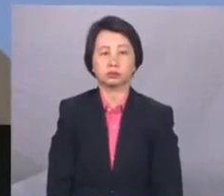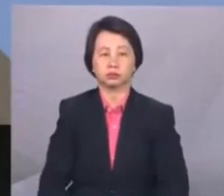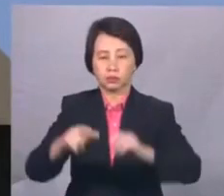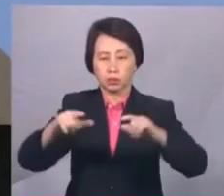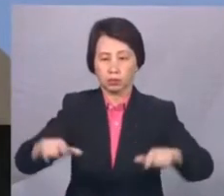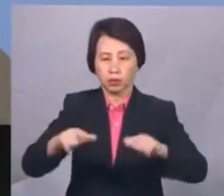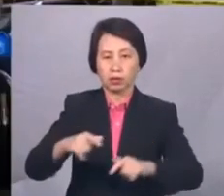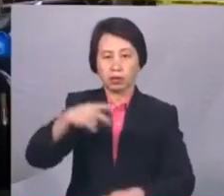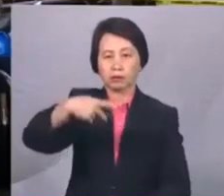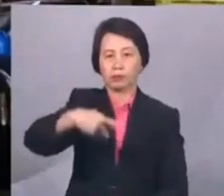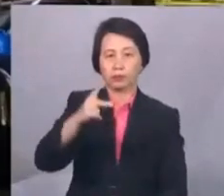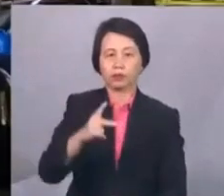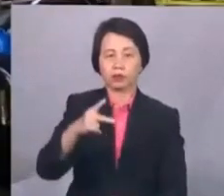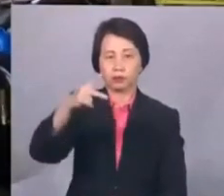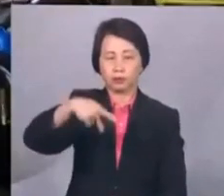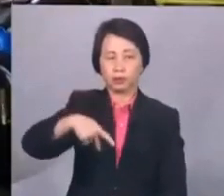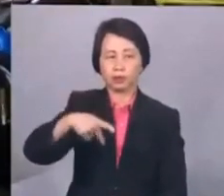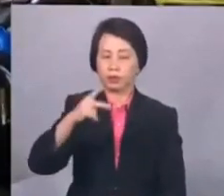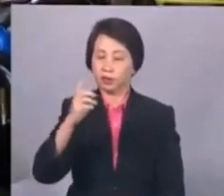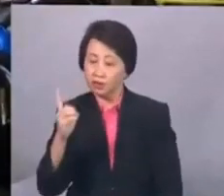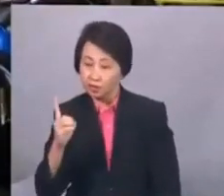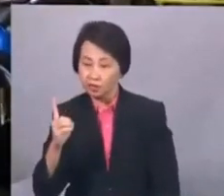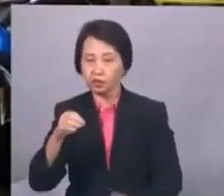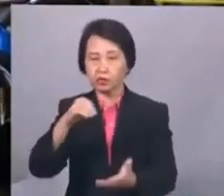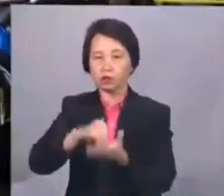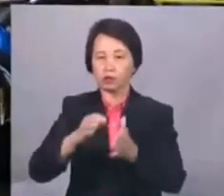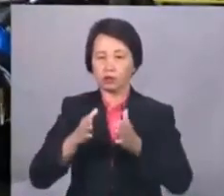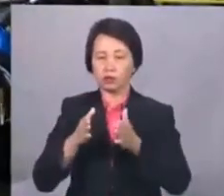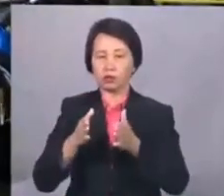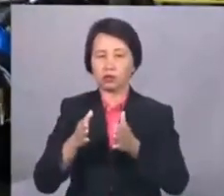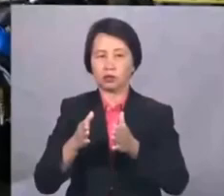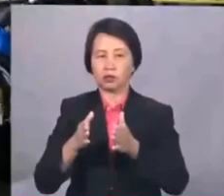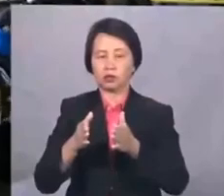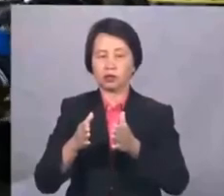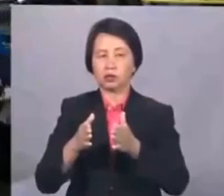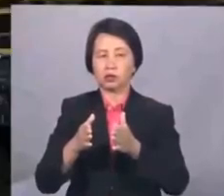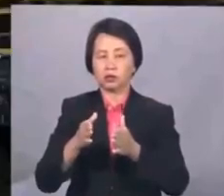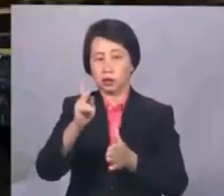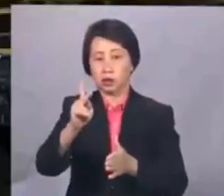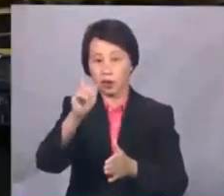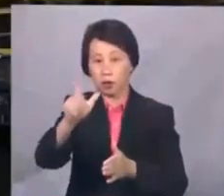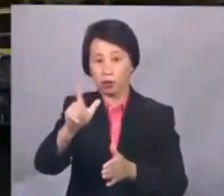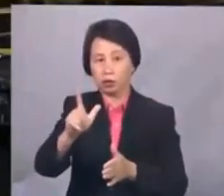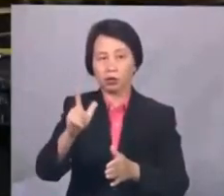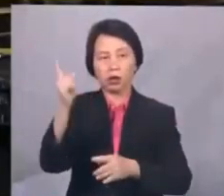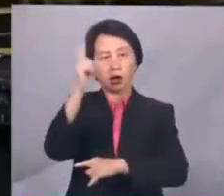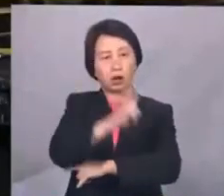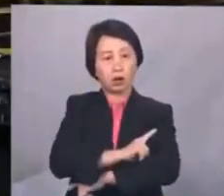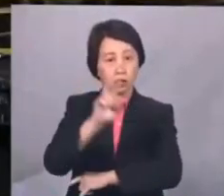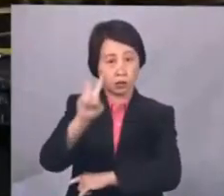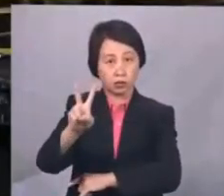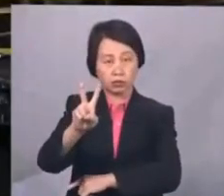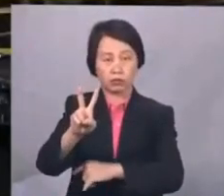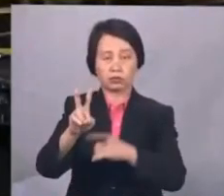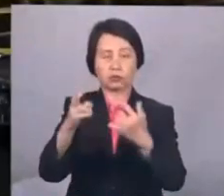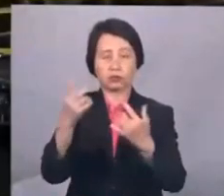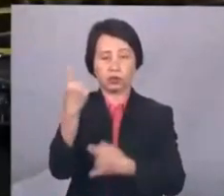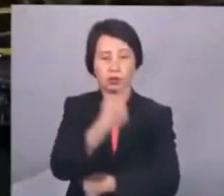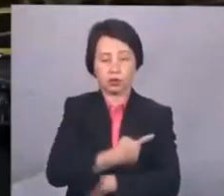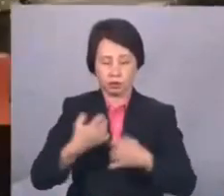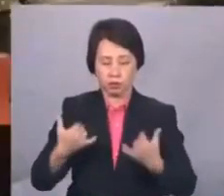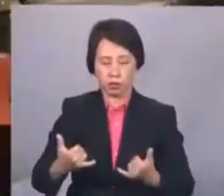pelaksanaan pcpd di menara citicon Jalan munshi Abdullah ibu negara masuk hari kedua hari ini